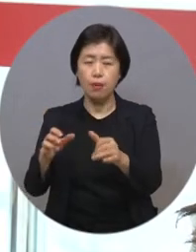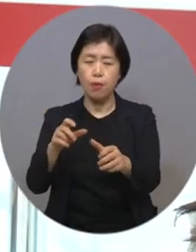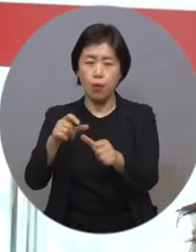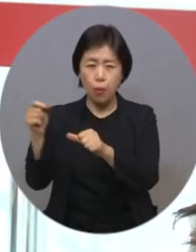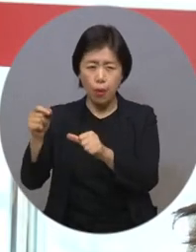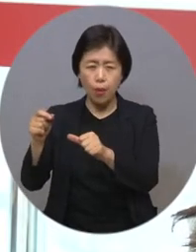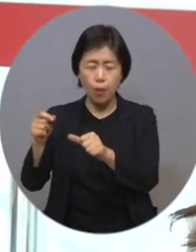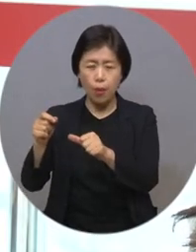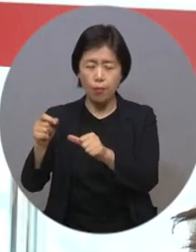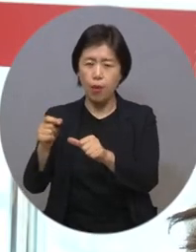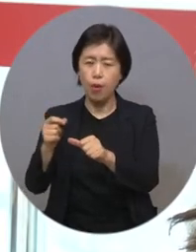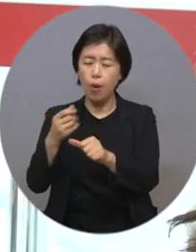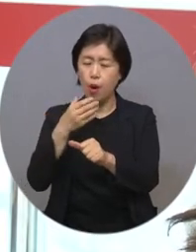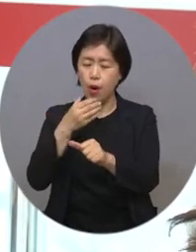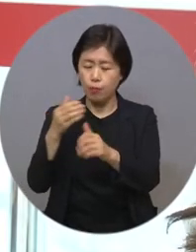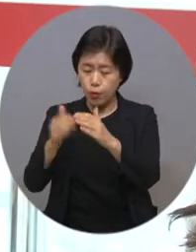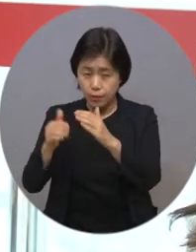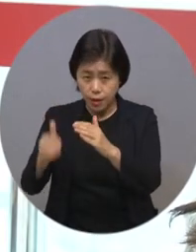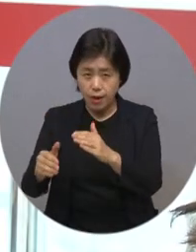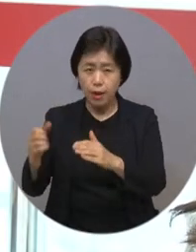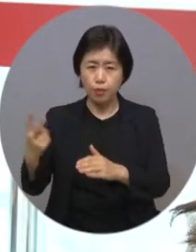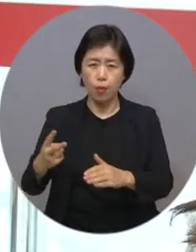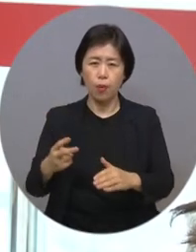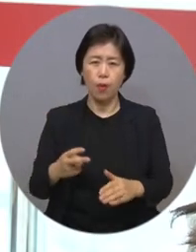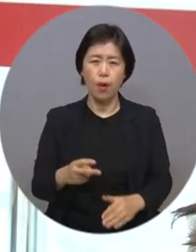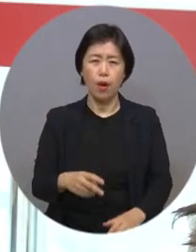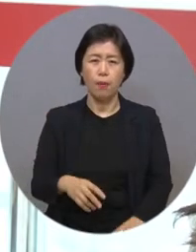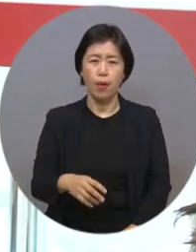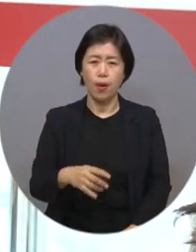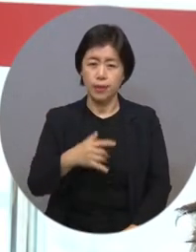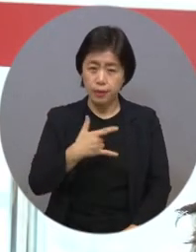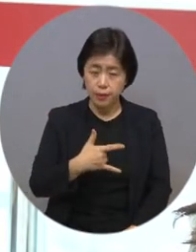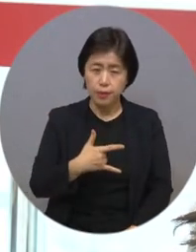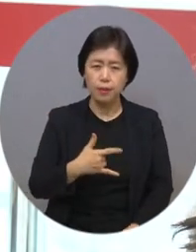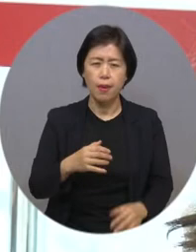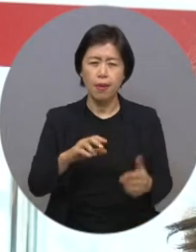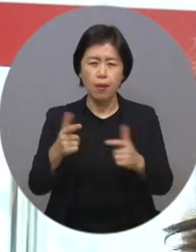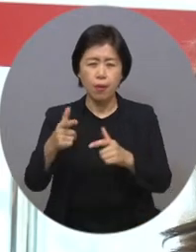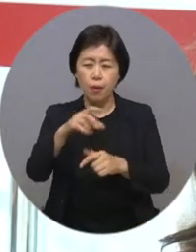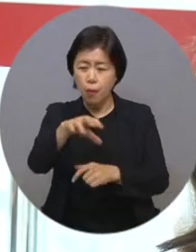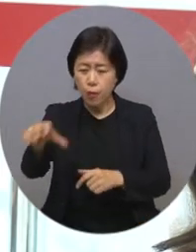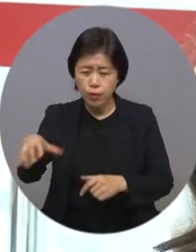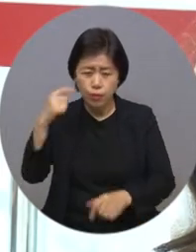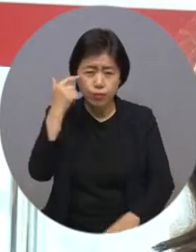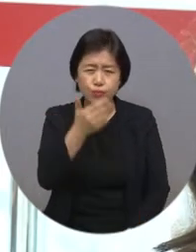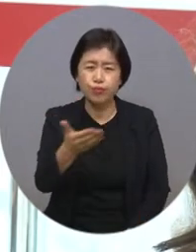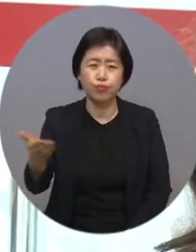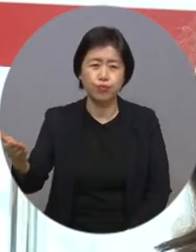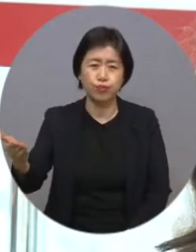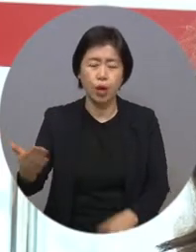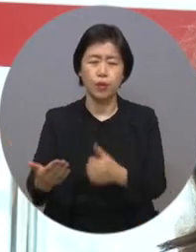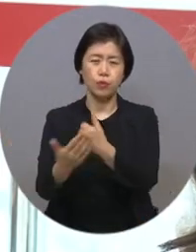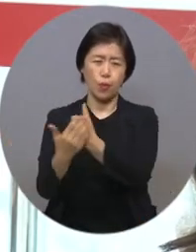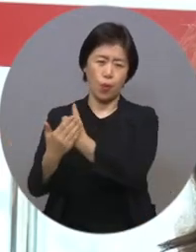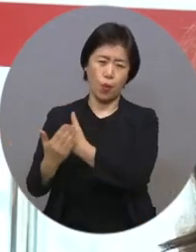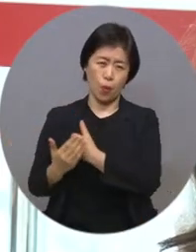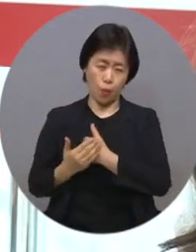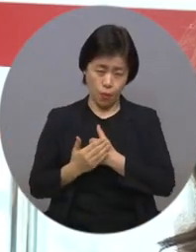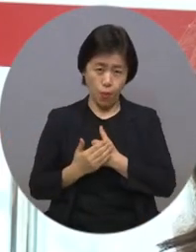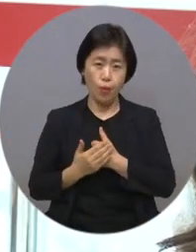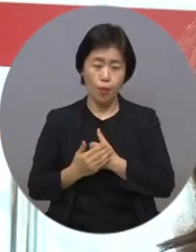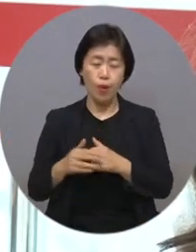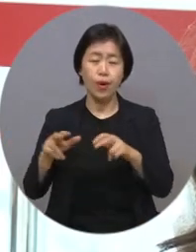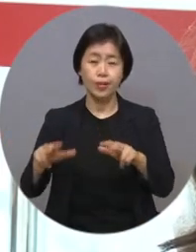직업 훈련원에 좀 의뢰를 해서 여러 가지 이제 정보를 얻고 이제 협조를 많이 받아갖고요. 지금의 이 시스템을 이제